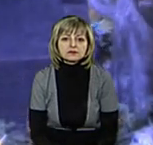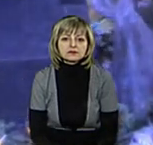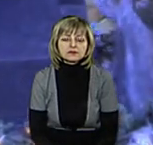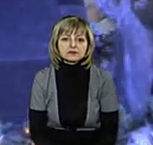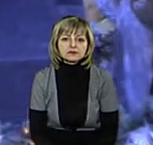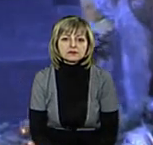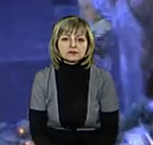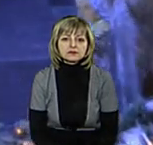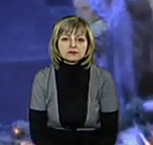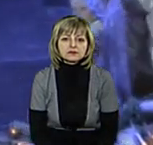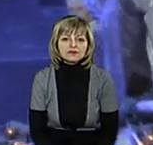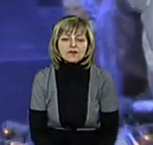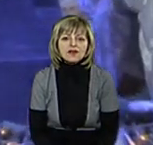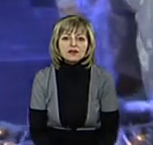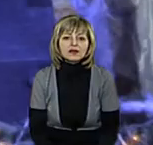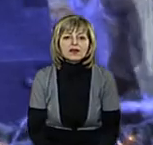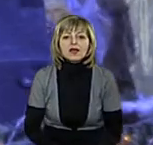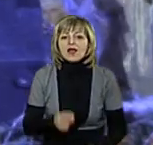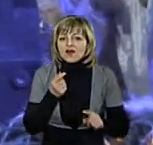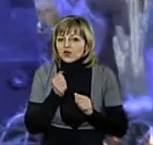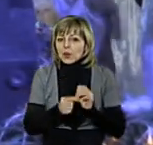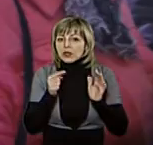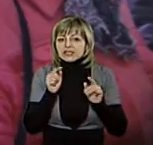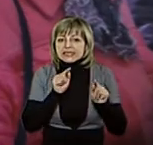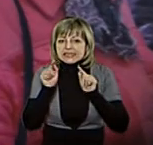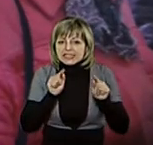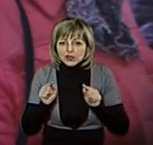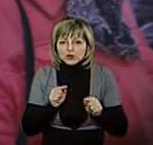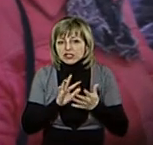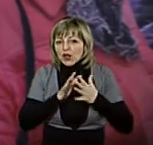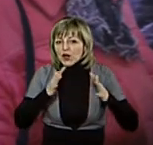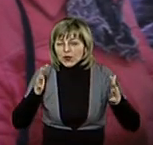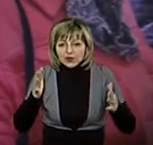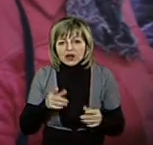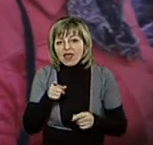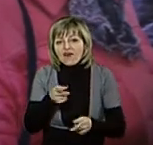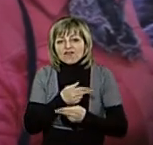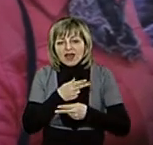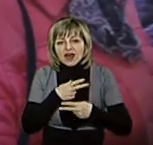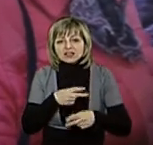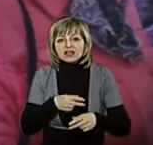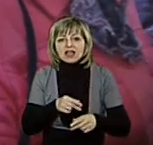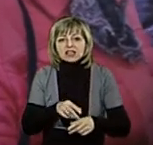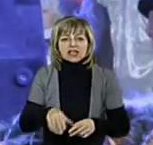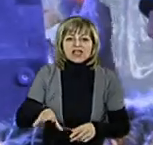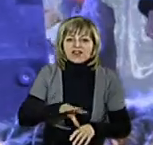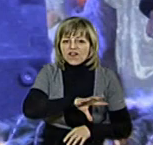ангеляти, з цієї площі несіть його до людей. Давайте оцим зірковим